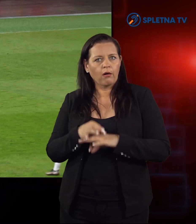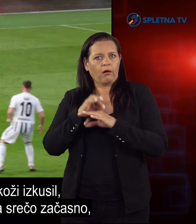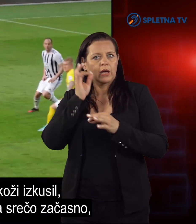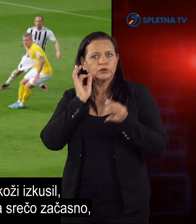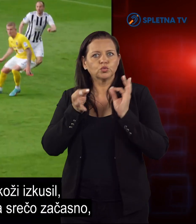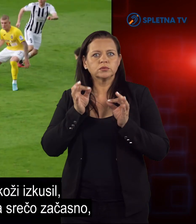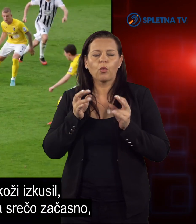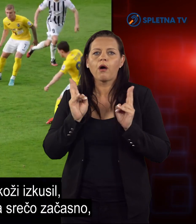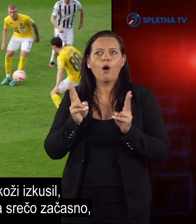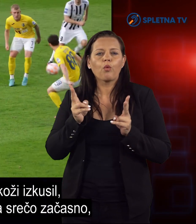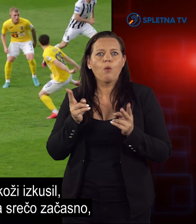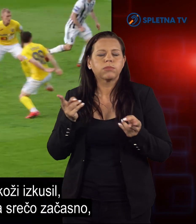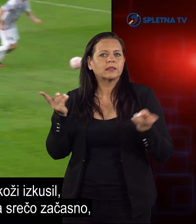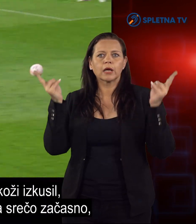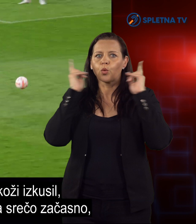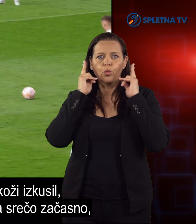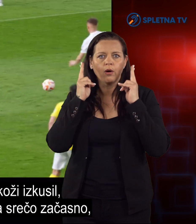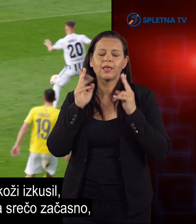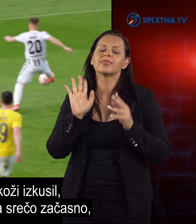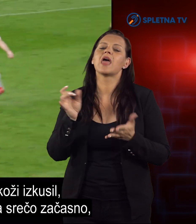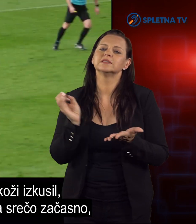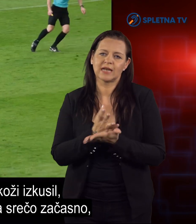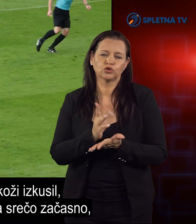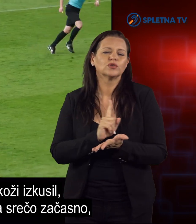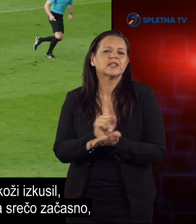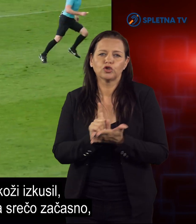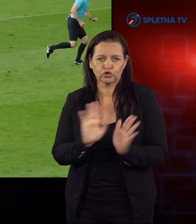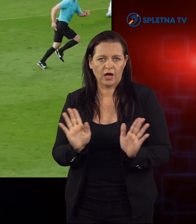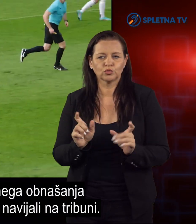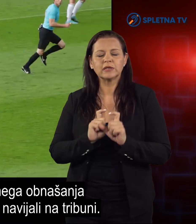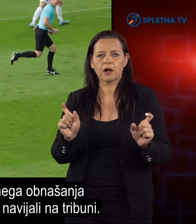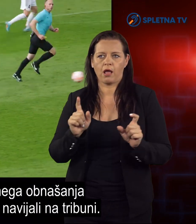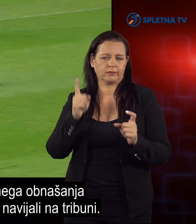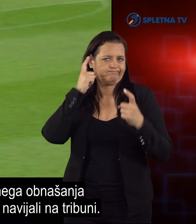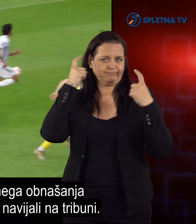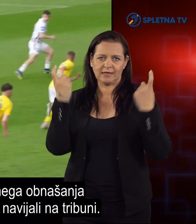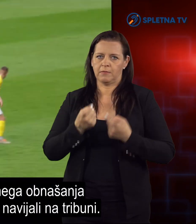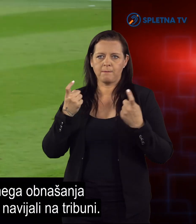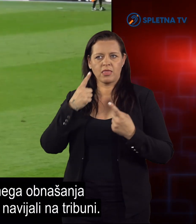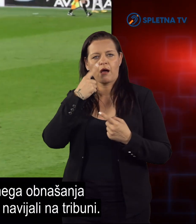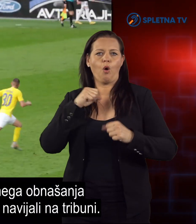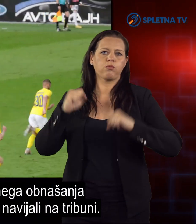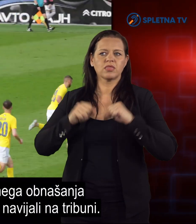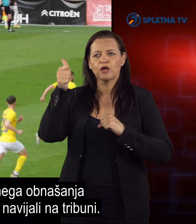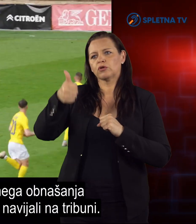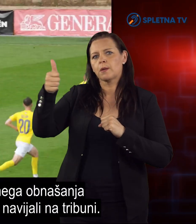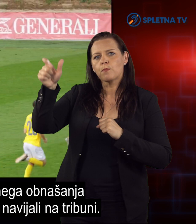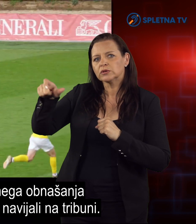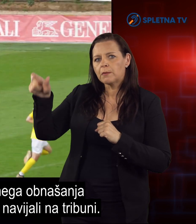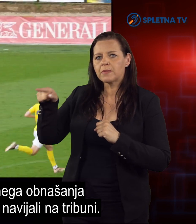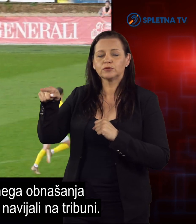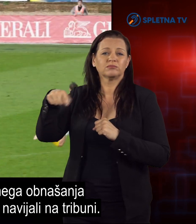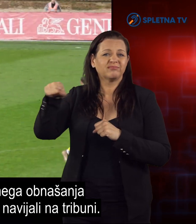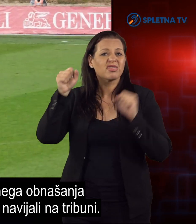ki je na svoji koži izkusil, kako je biti gluh, na srečo začasno, zaradi nespametnega obnašanja